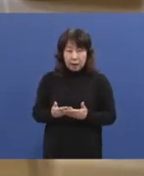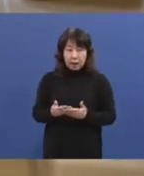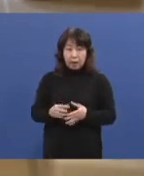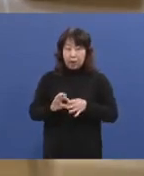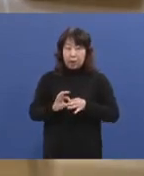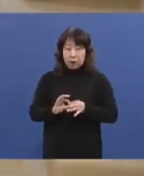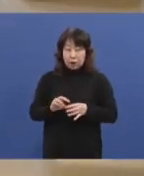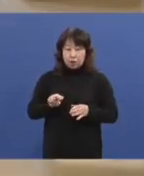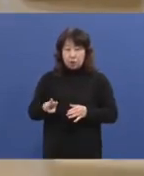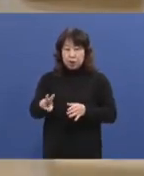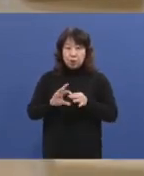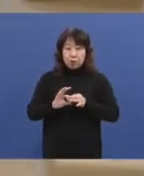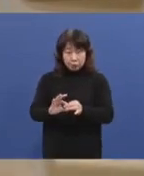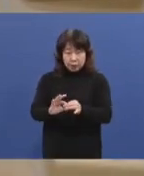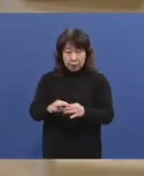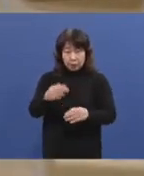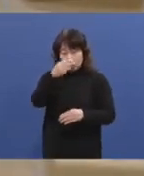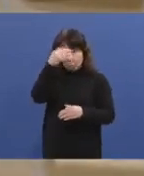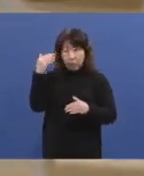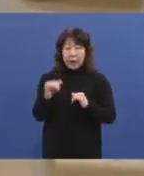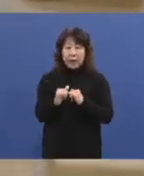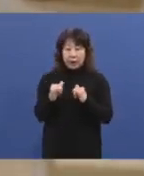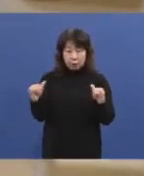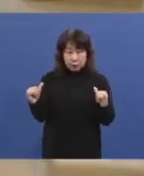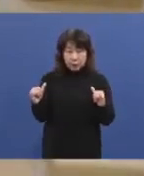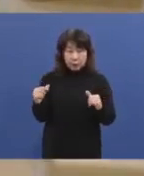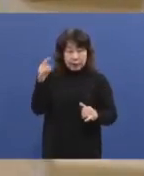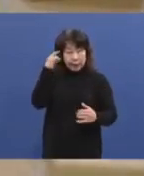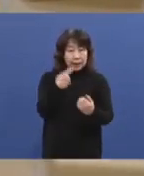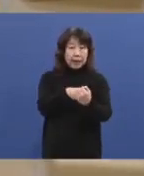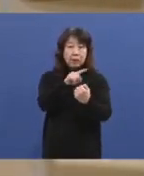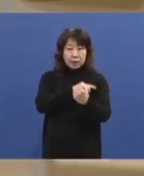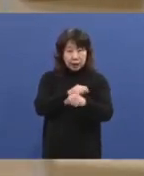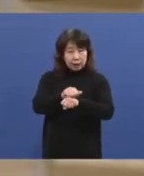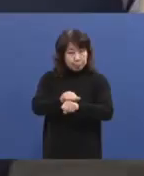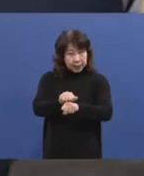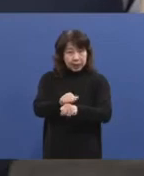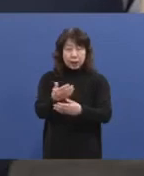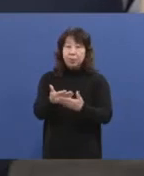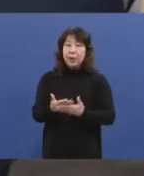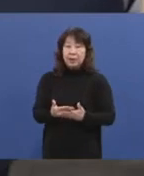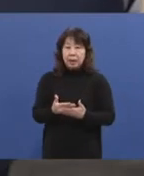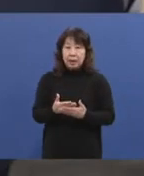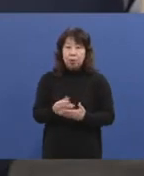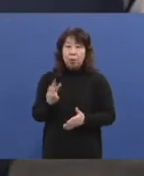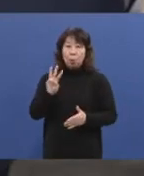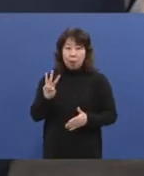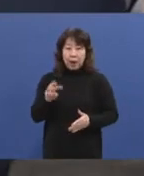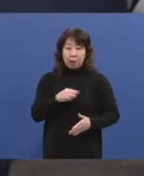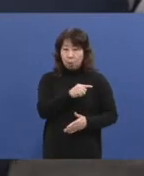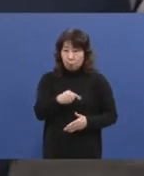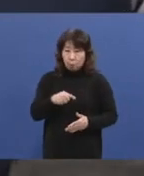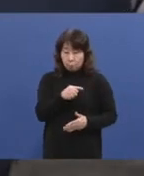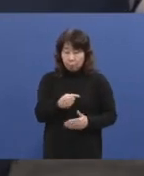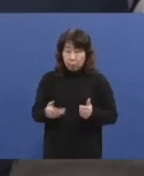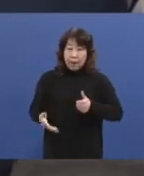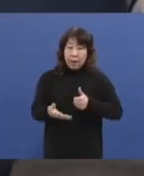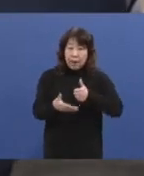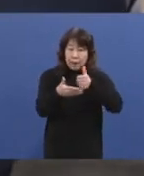じて青少年に考える力を磨いていただいて、同時に和の心も育んでもらいたいなと考えています